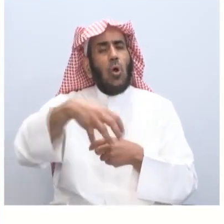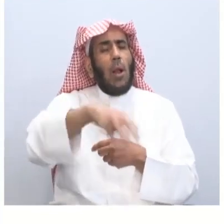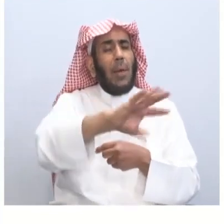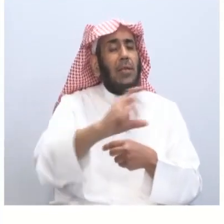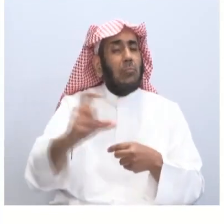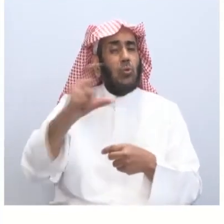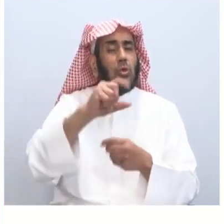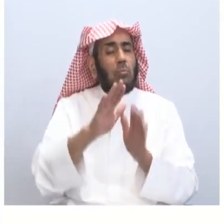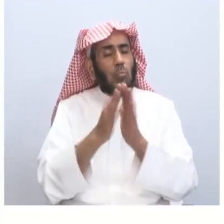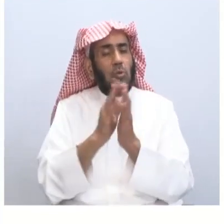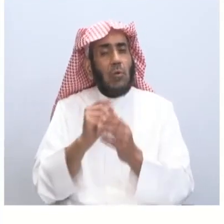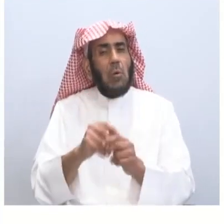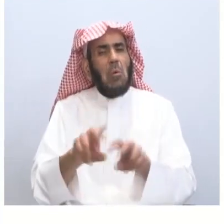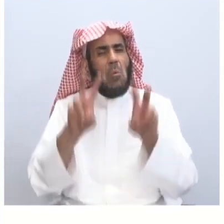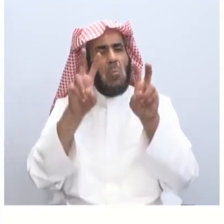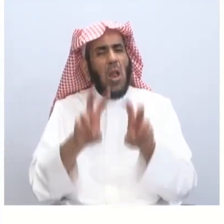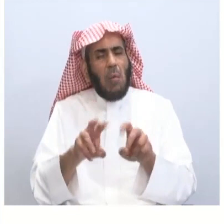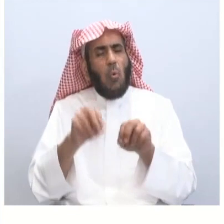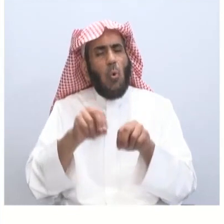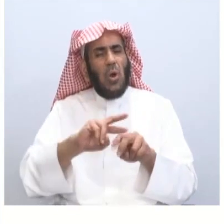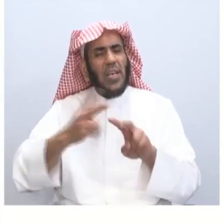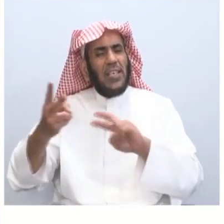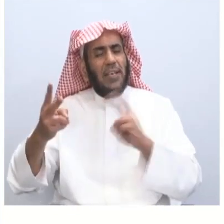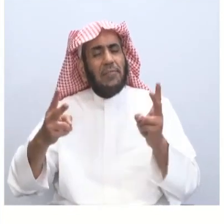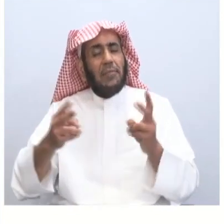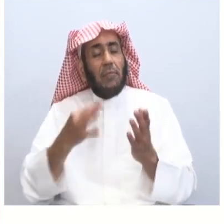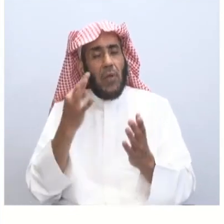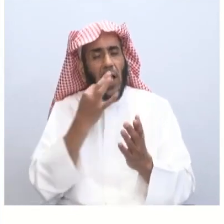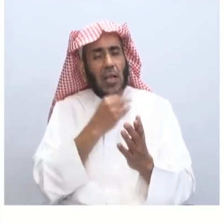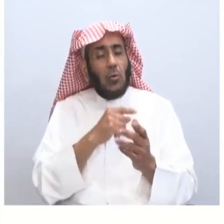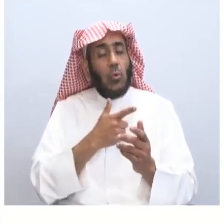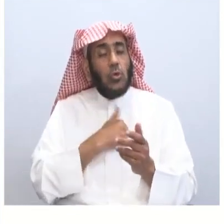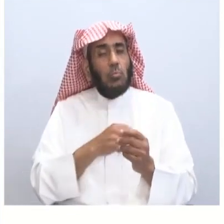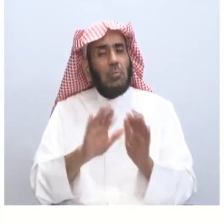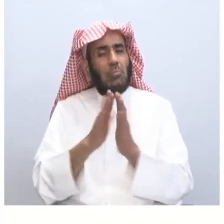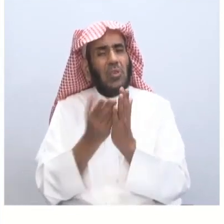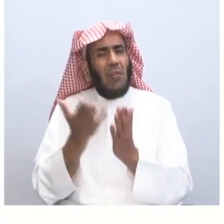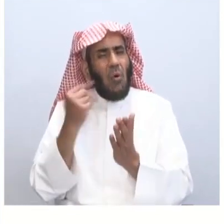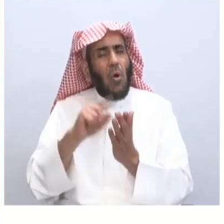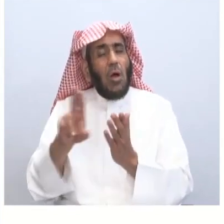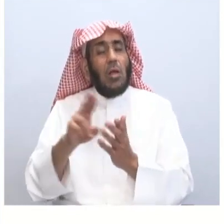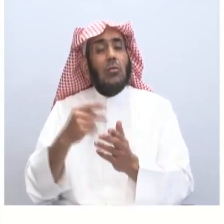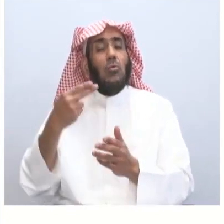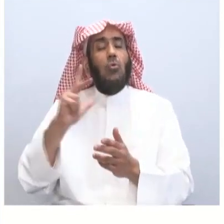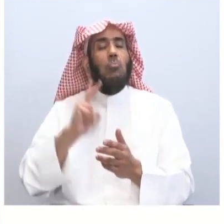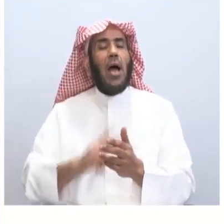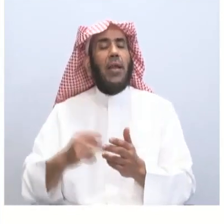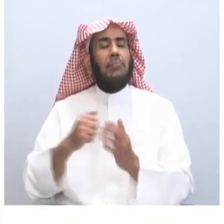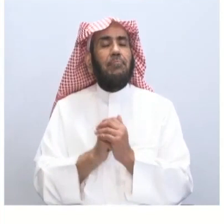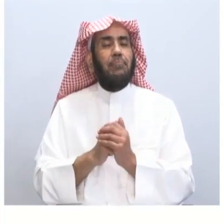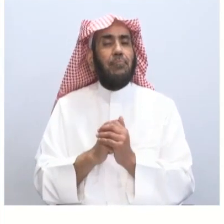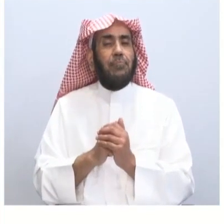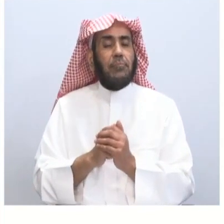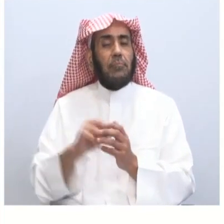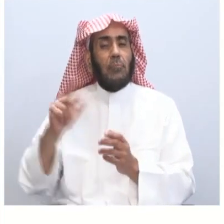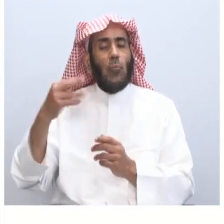مسلم مصحفا منعا لوقوع الاختلاف في القراءات وسمي ذلك المصحف مصحف عثمان